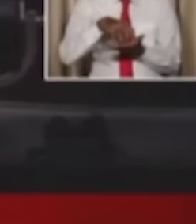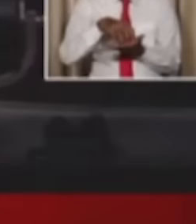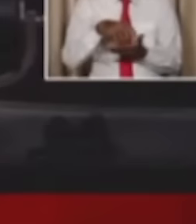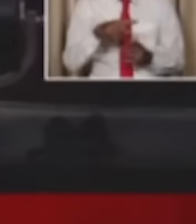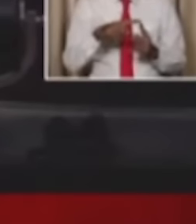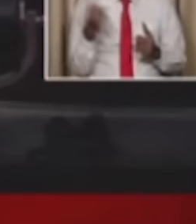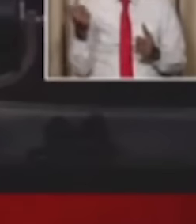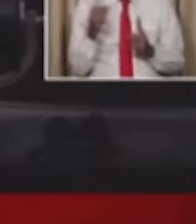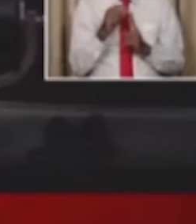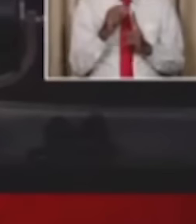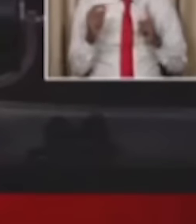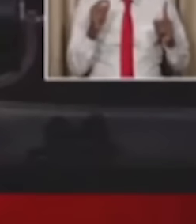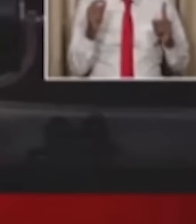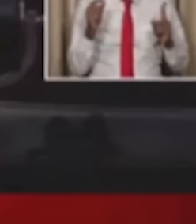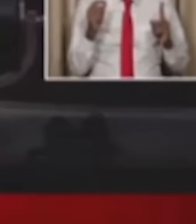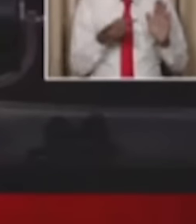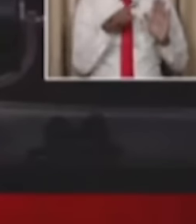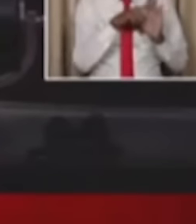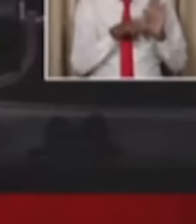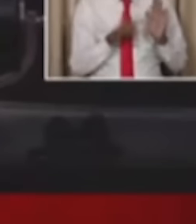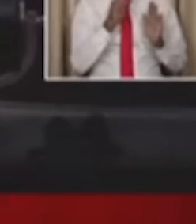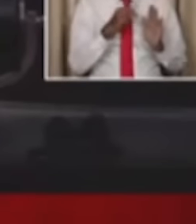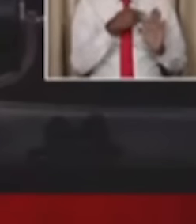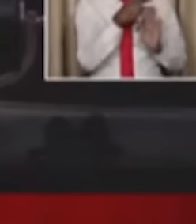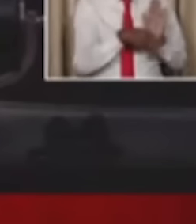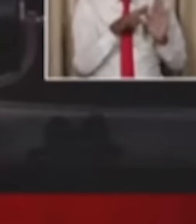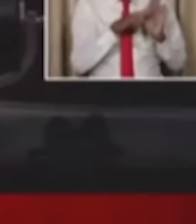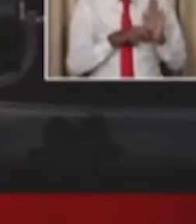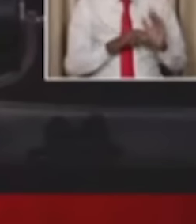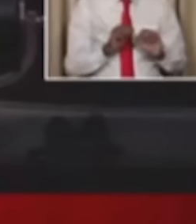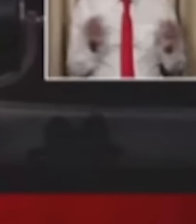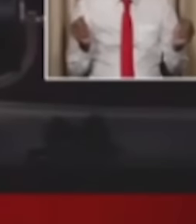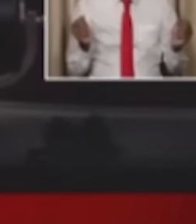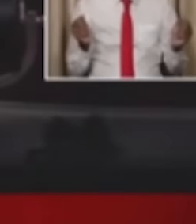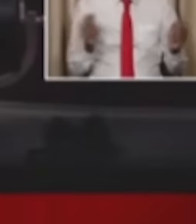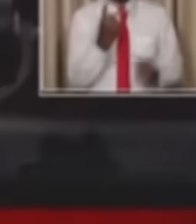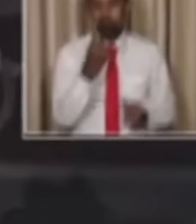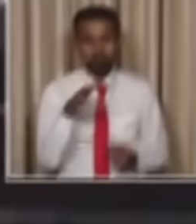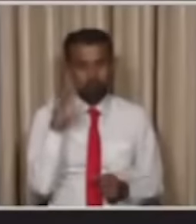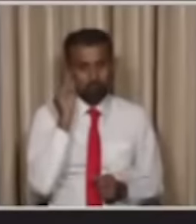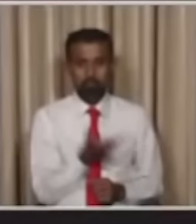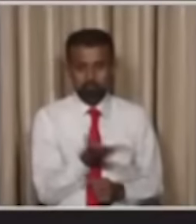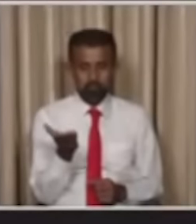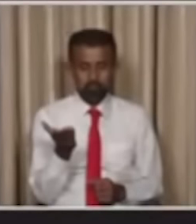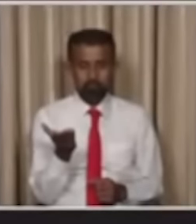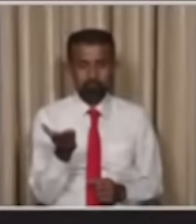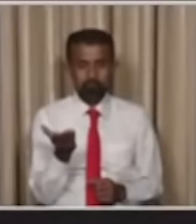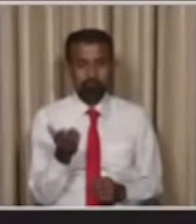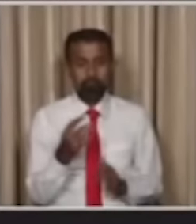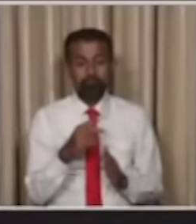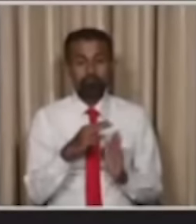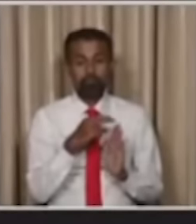අතිරේක මන්ත්‍රීදුර ලයිස්සුවට කියන්නේ ජාතික ලයිස්සුව නෙවෙයි. ඒකවත් මුලින් තේරුම් ගන්න එපා. ඒ ඉන්න